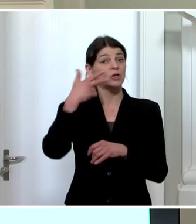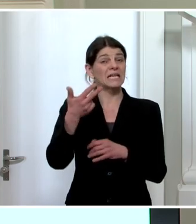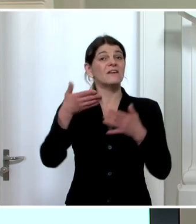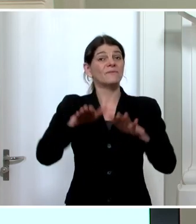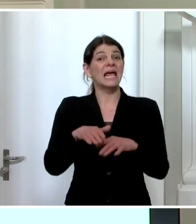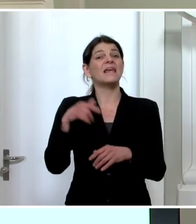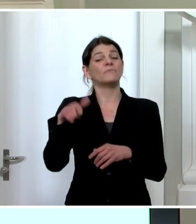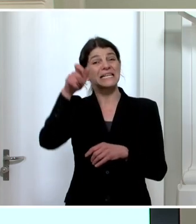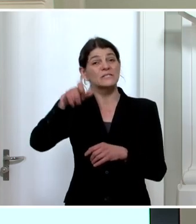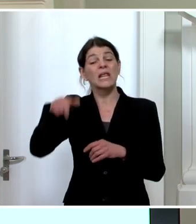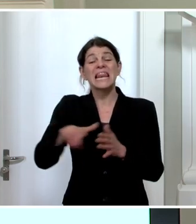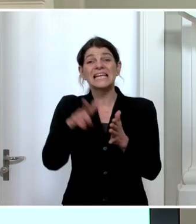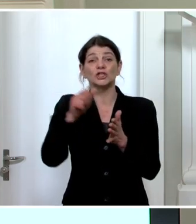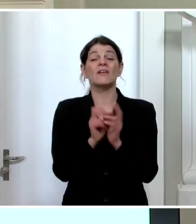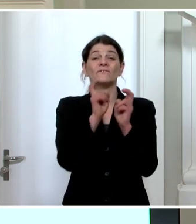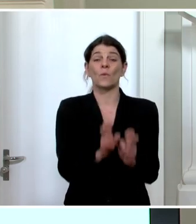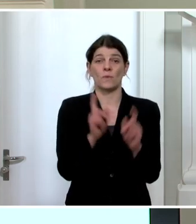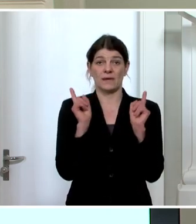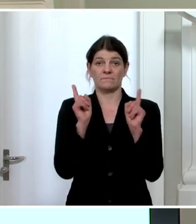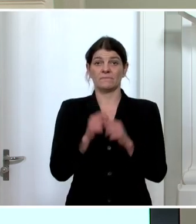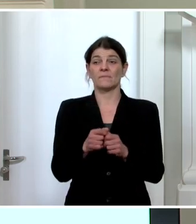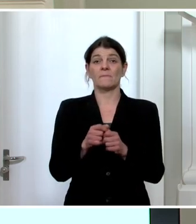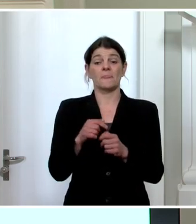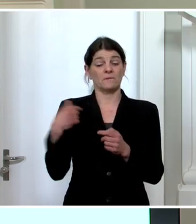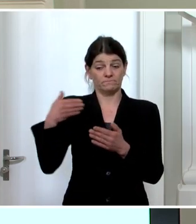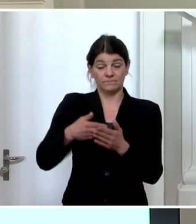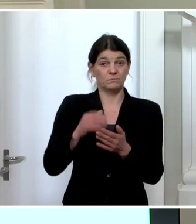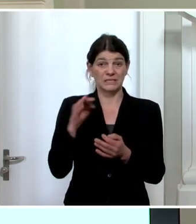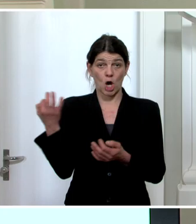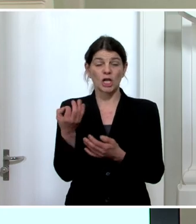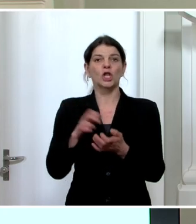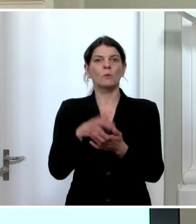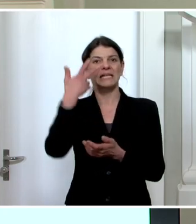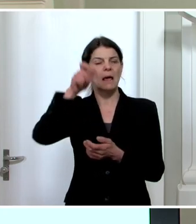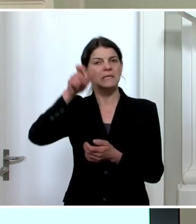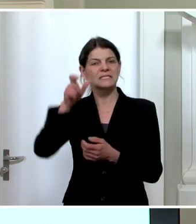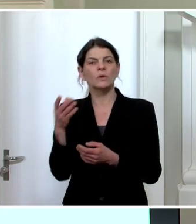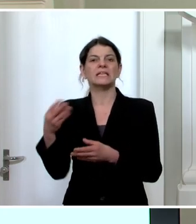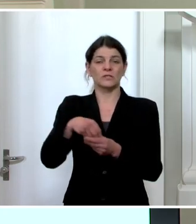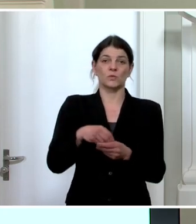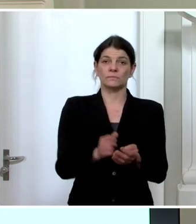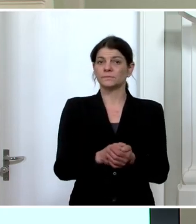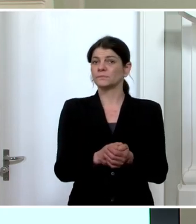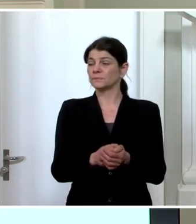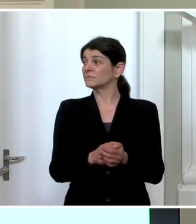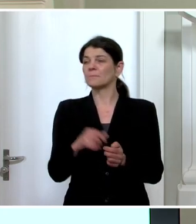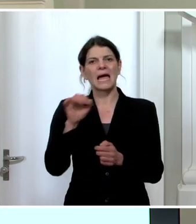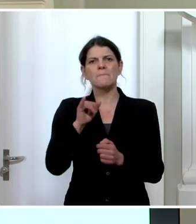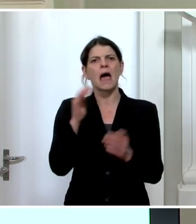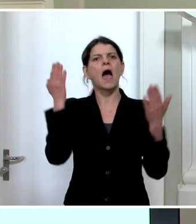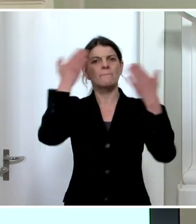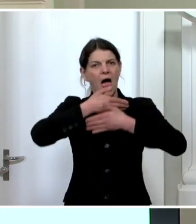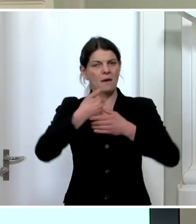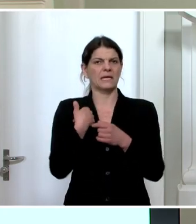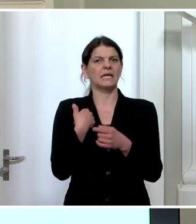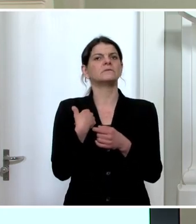Liechtenstein wohnhaft sind. Es sind über Nacht nochmals etwa 3 dazugekommen, aber wir machen jeweils dann gegen Abend ein